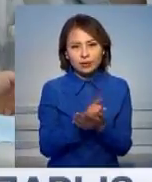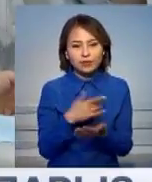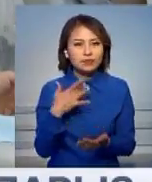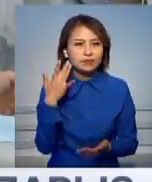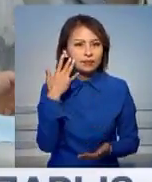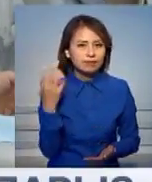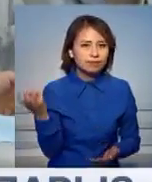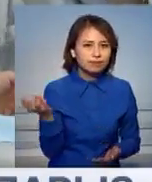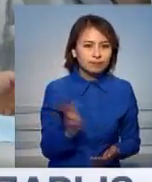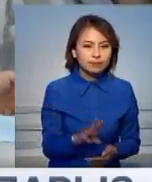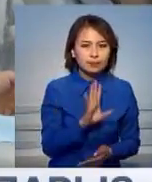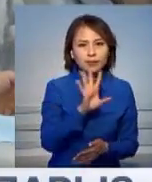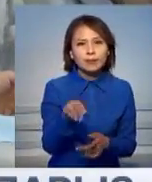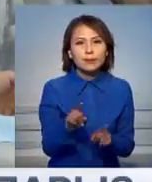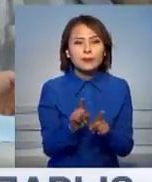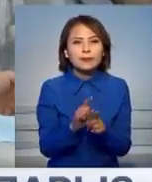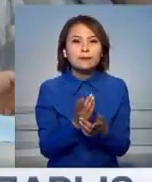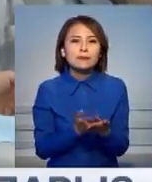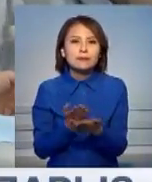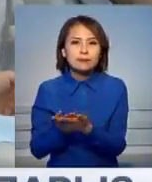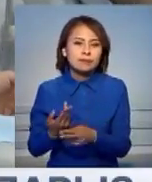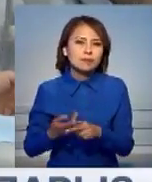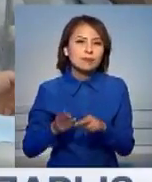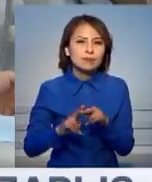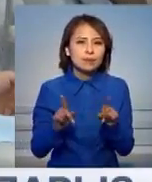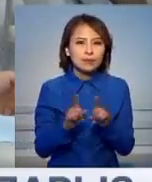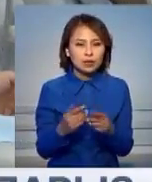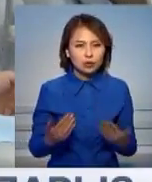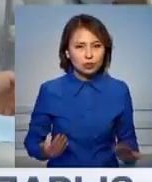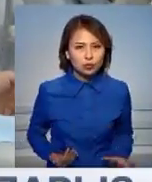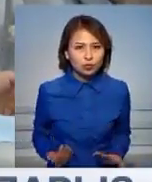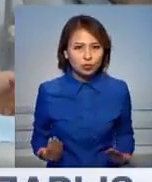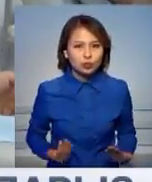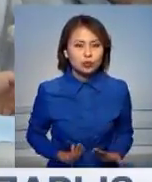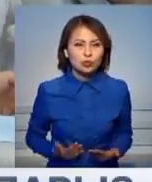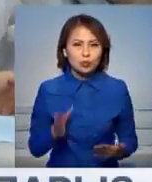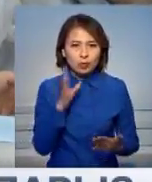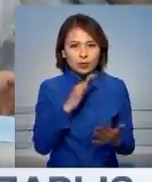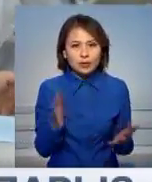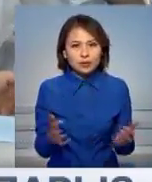тұрамын. Сіздерге де кеңес беремін. Өйткені бұл біреудің өмірін сақтап қалу мүмкін.